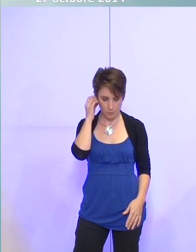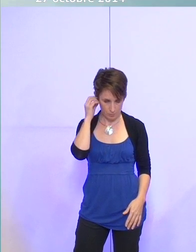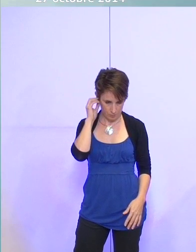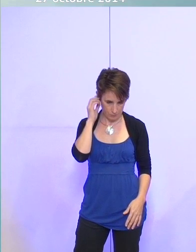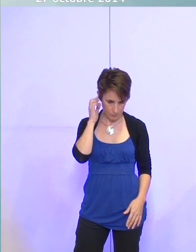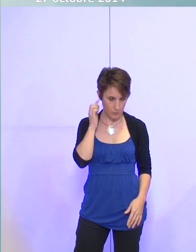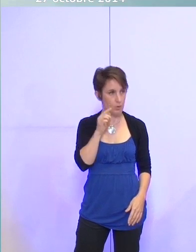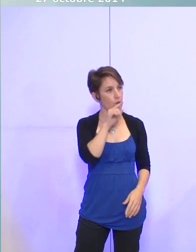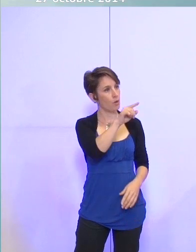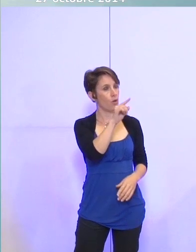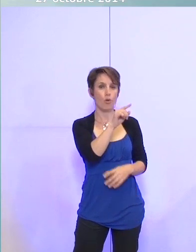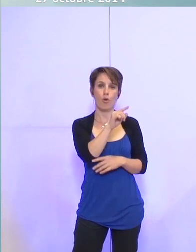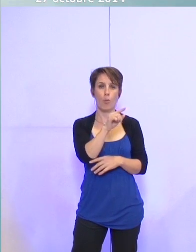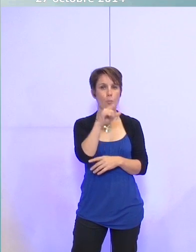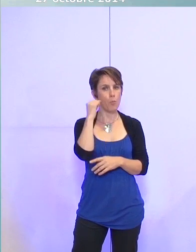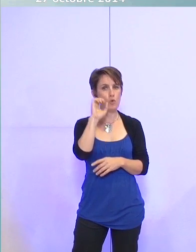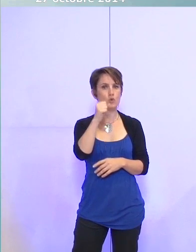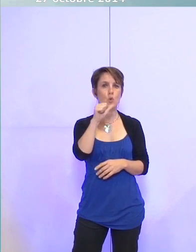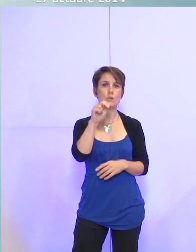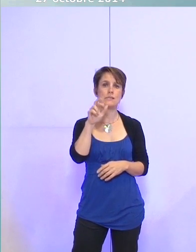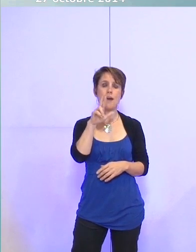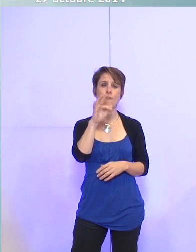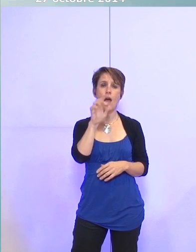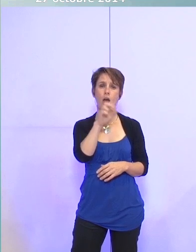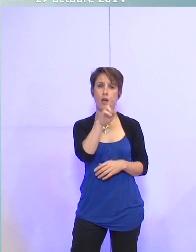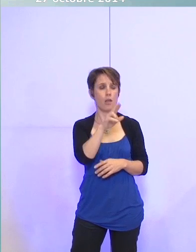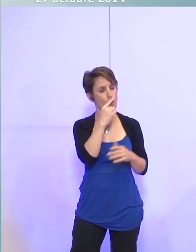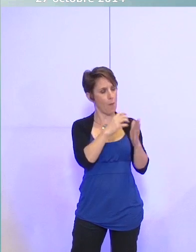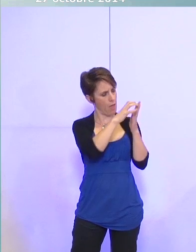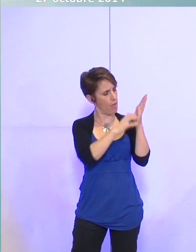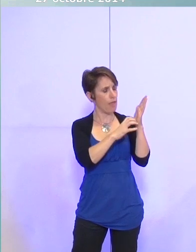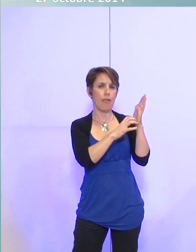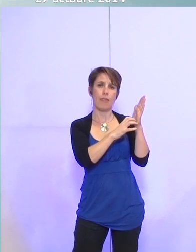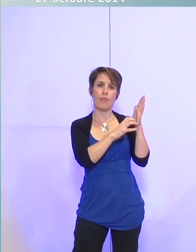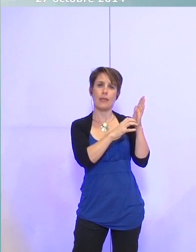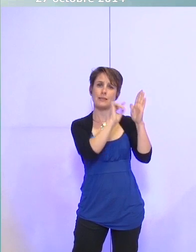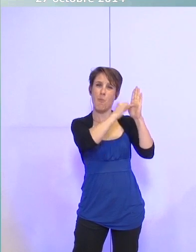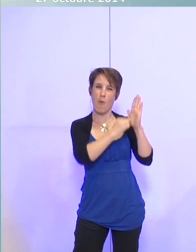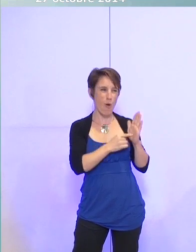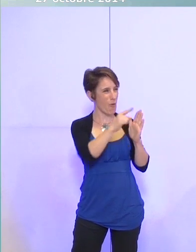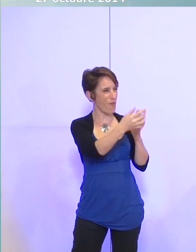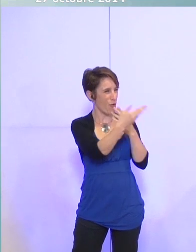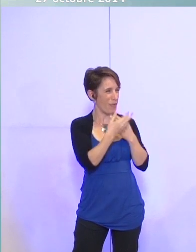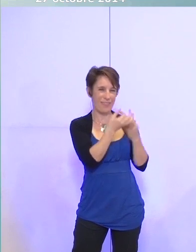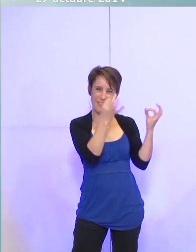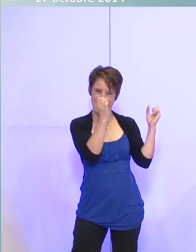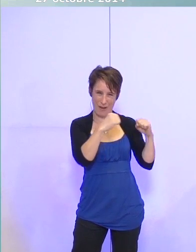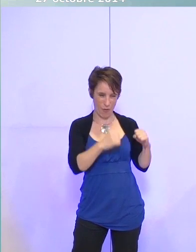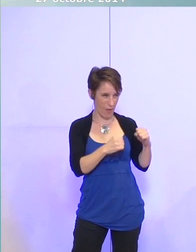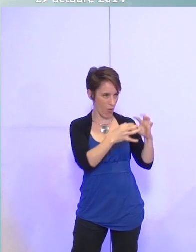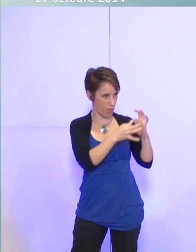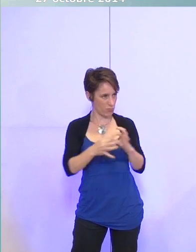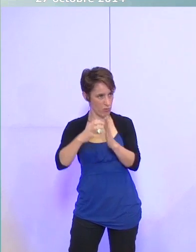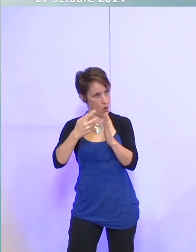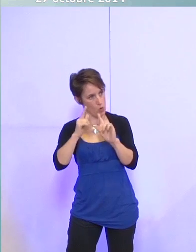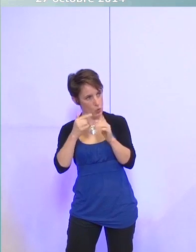la rédaction en gras et cette interrogation sur le maigre, puisque c'est bien le gouvernement qui fait les choix qu'il fait, qu'il n'y a